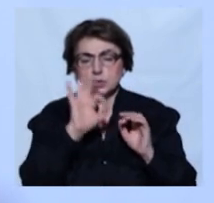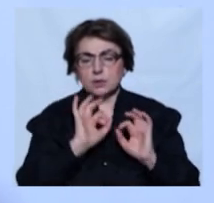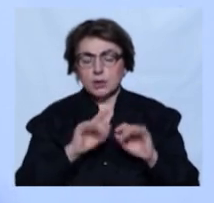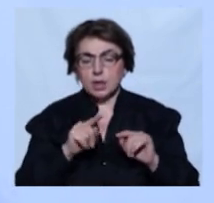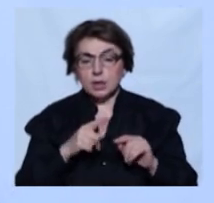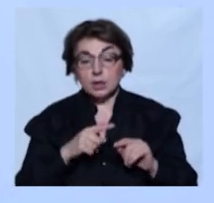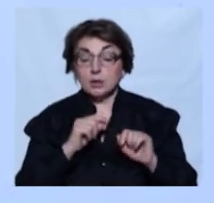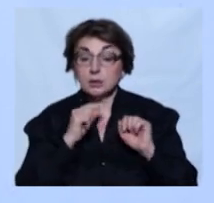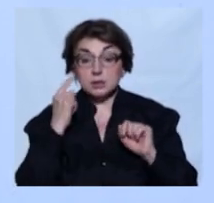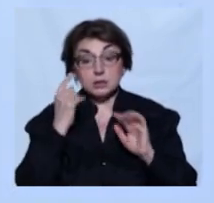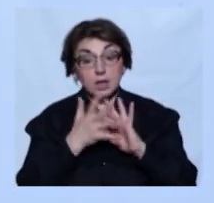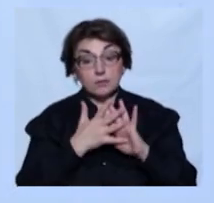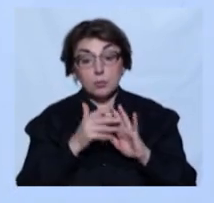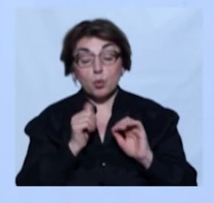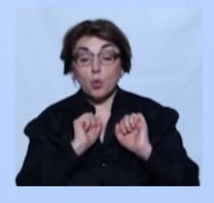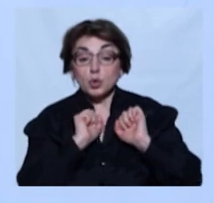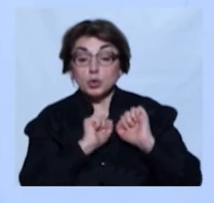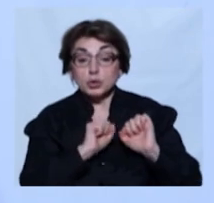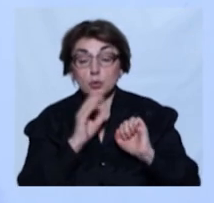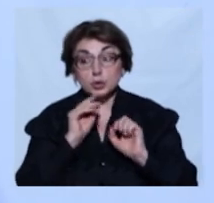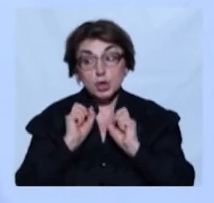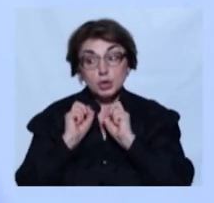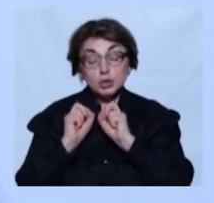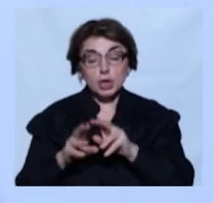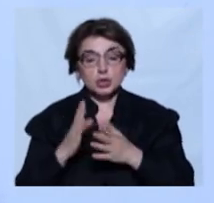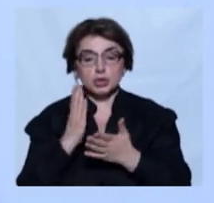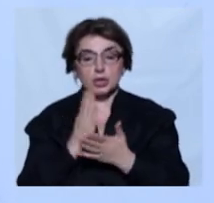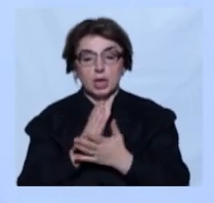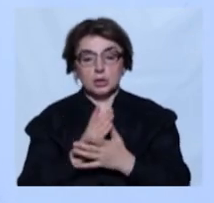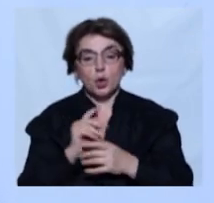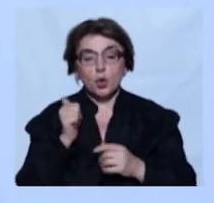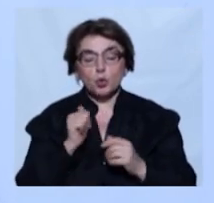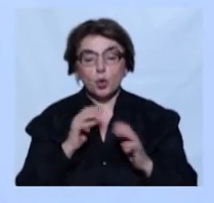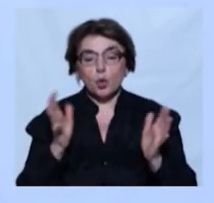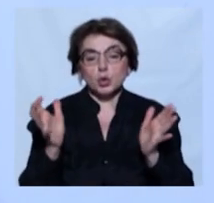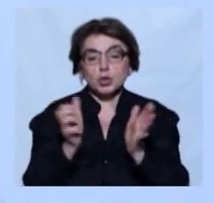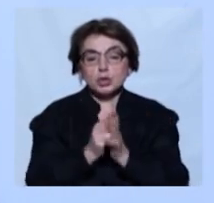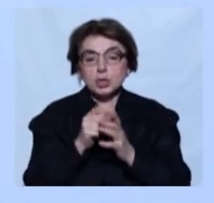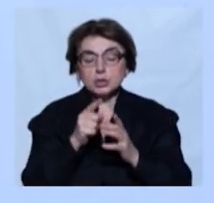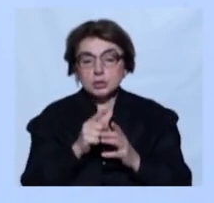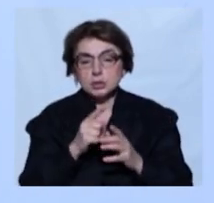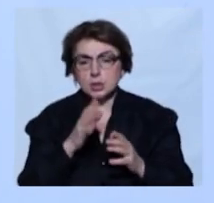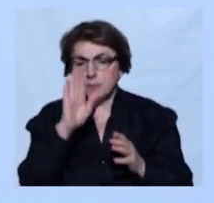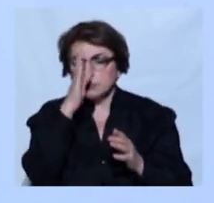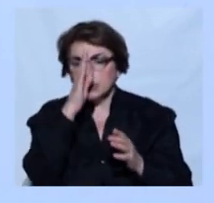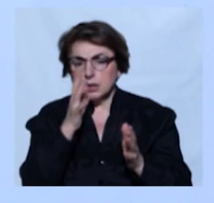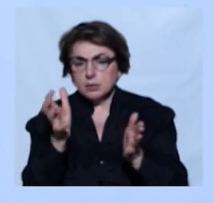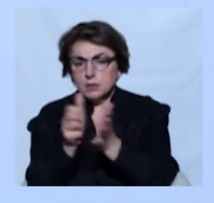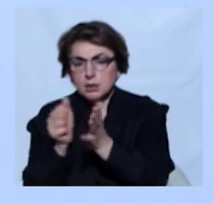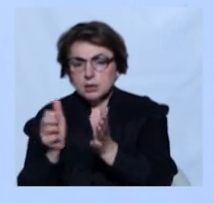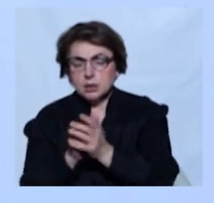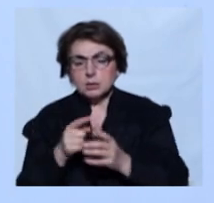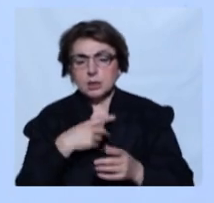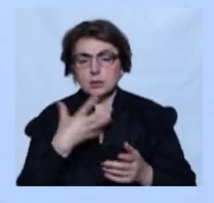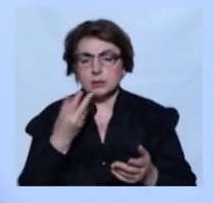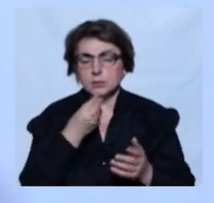იცავენ ძუძუმწოვრები თავს საფრთხის არსებობის შემთხვევაში, როგორ იჭერს მსხვერპლს მტაცებელი ძუძუმწოვარი